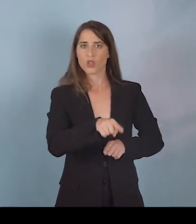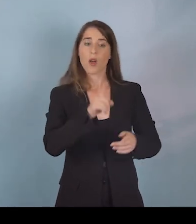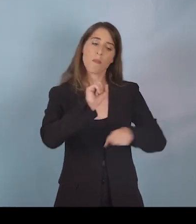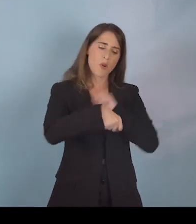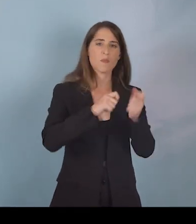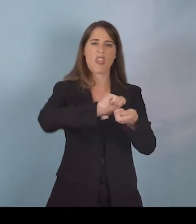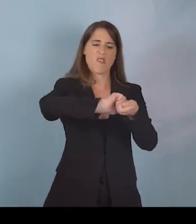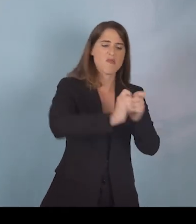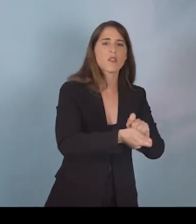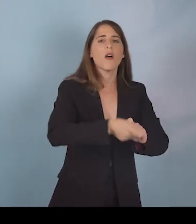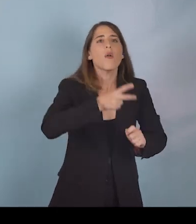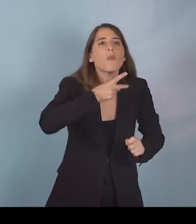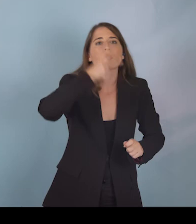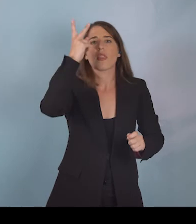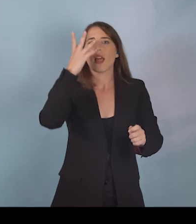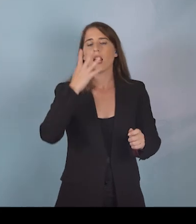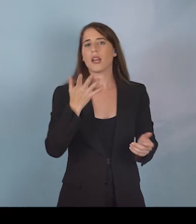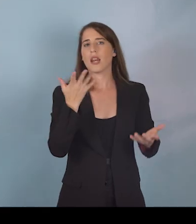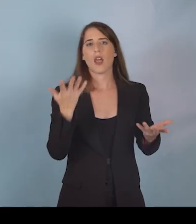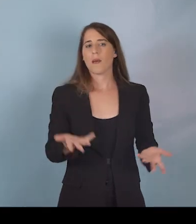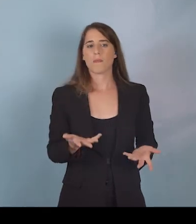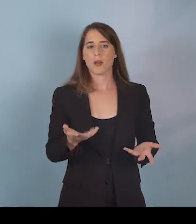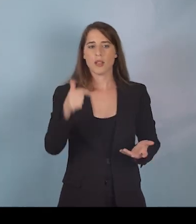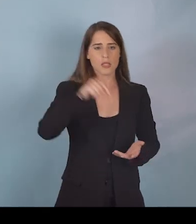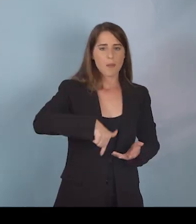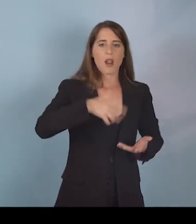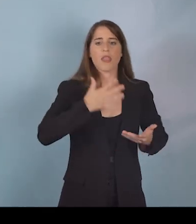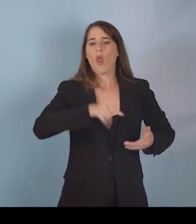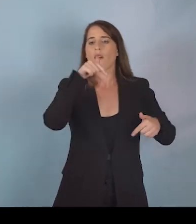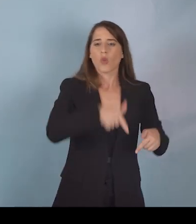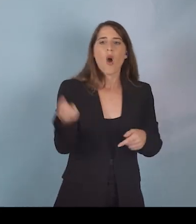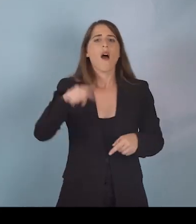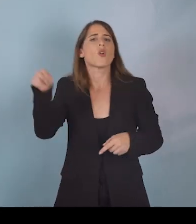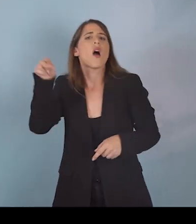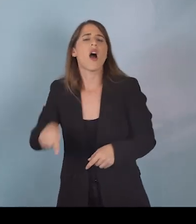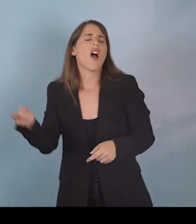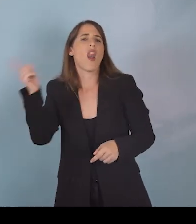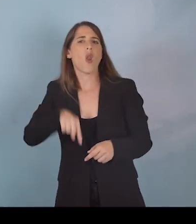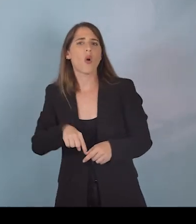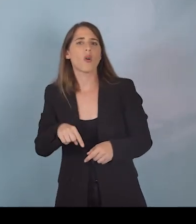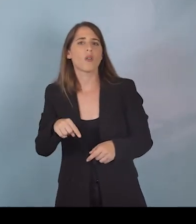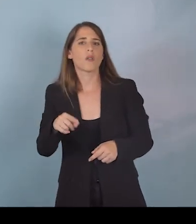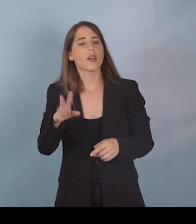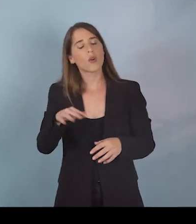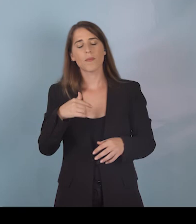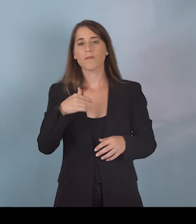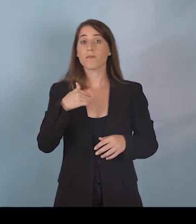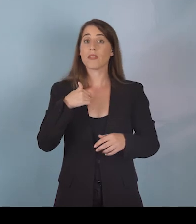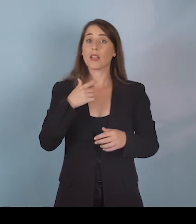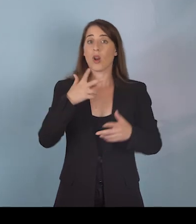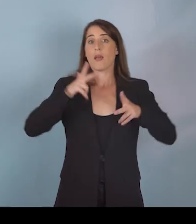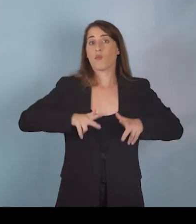γονιού, φαντάζομαι, έτσι, να του μετατρέψεις αυτό το οποίο ο ίδιος θέλει να είναι. Ό,τι στο καλό θέλει να είναι. Σήμερα αυτό, αύριο ένα